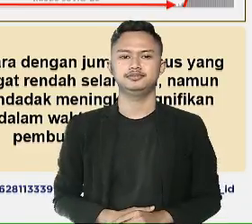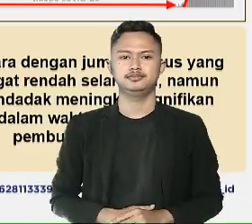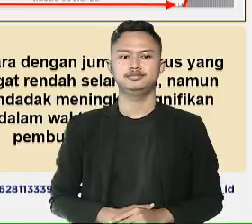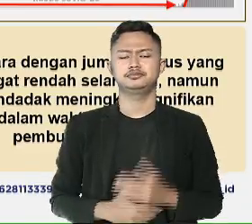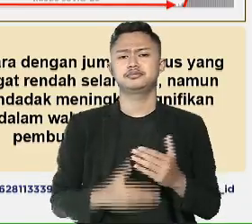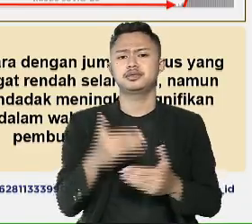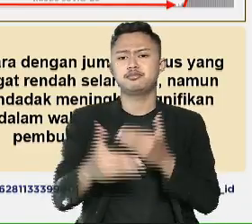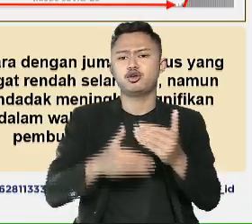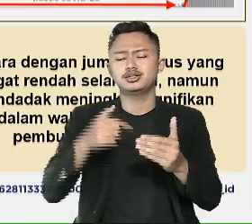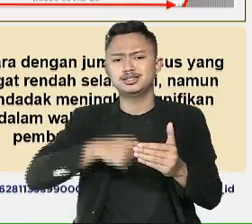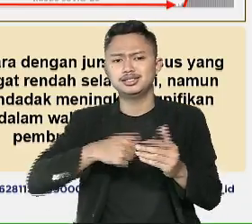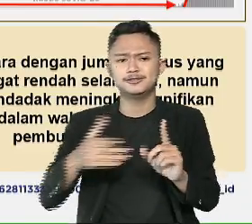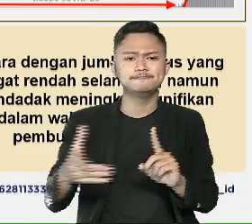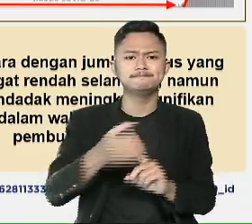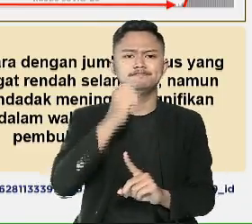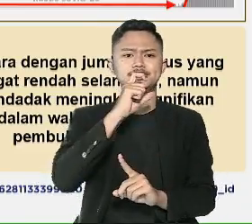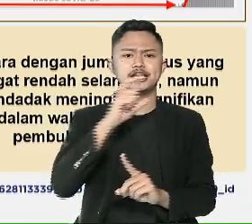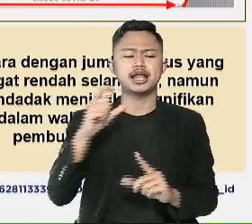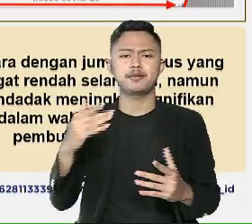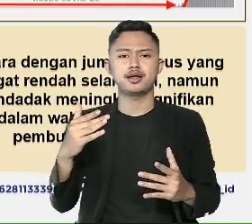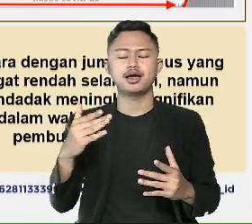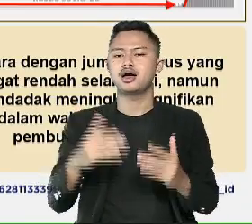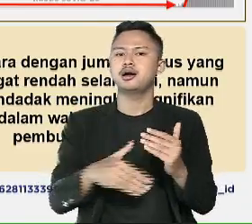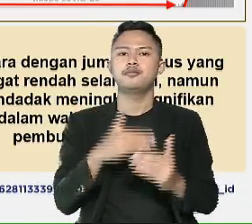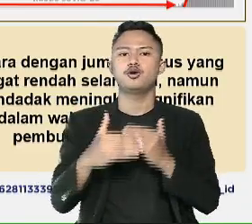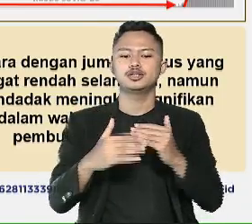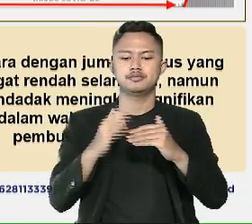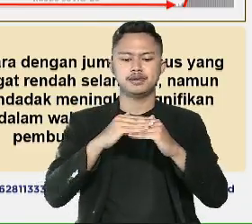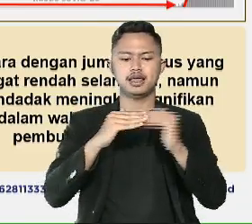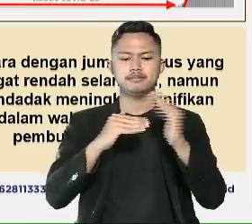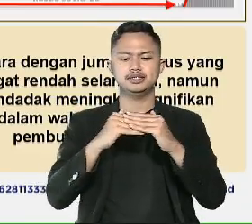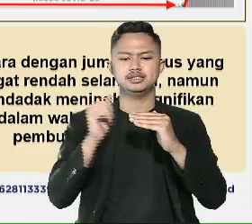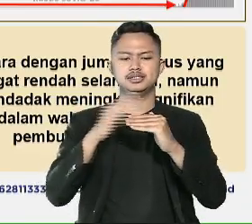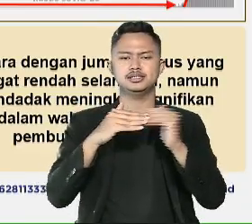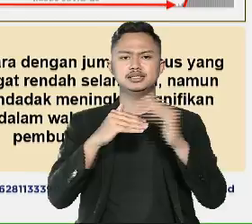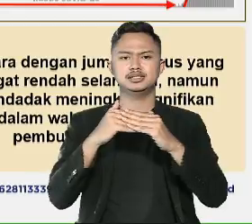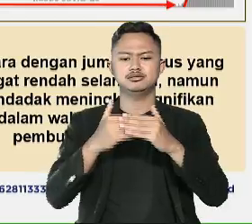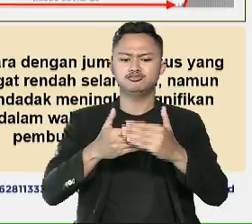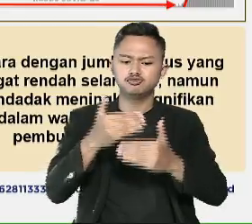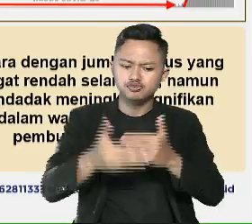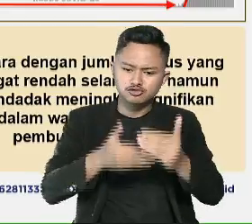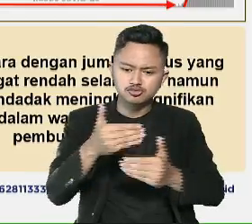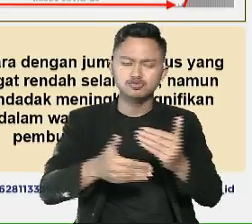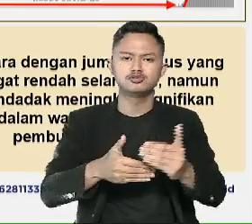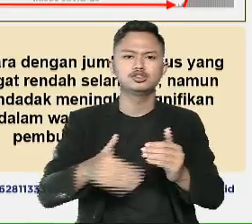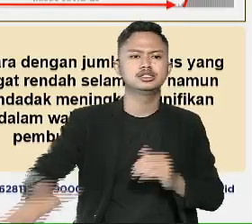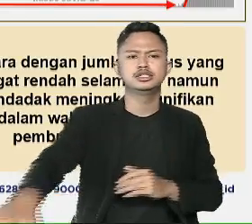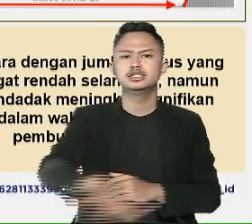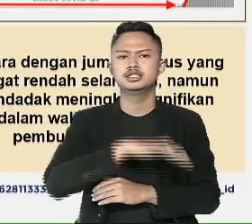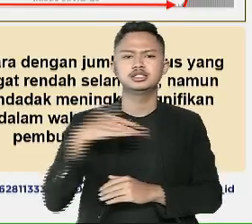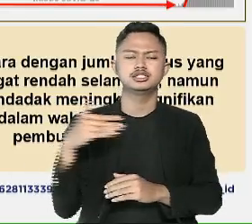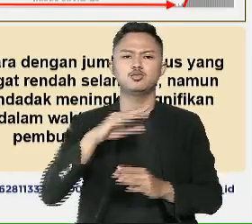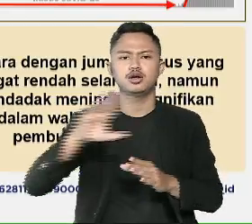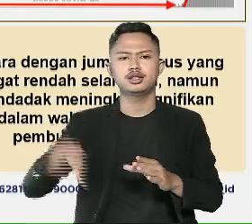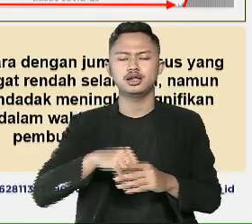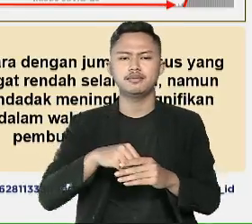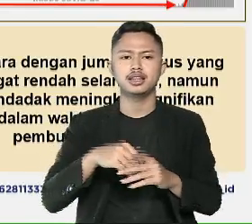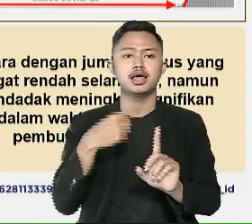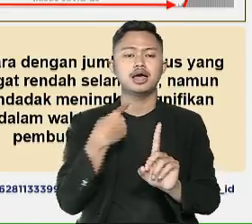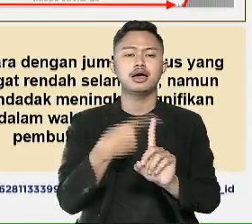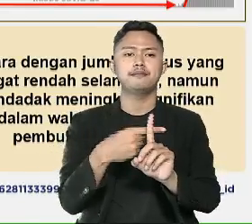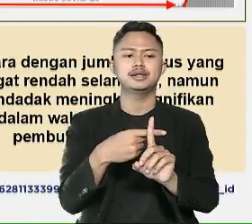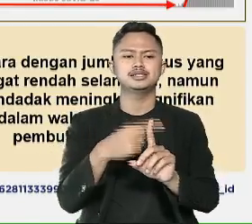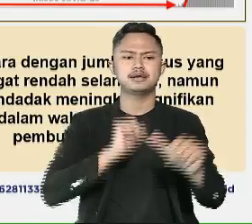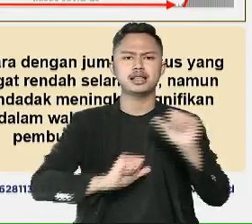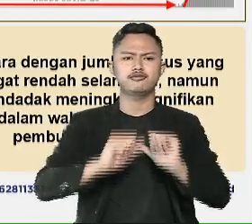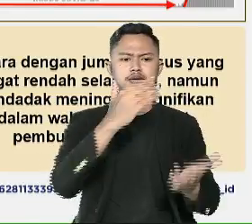Pencapaian ini diraih melalui upaya berlapis yang terus-menerus dan kontribusi semua pihak, termasuk pembatasan